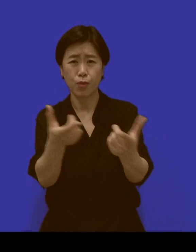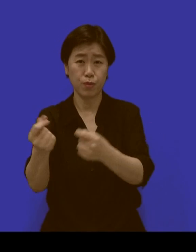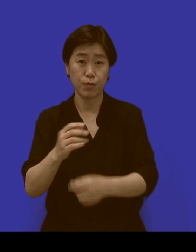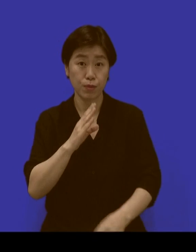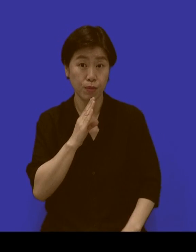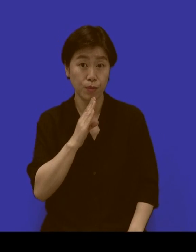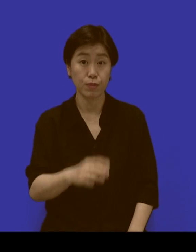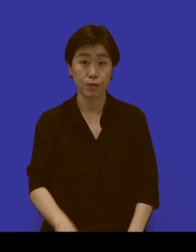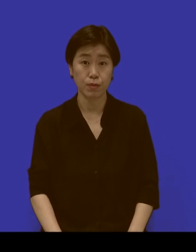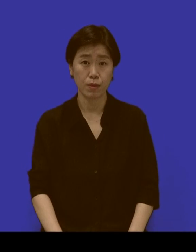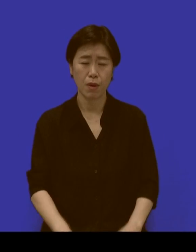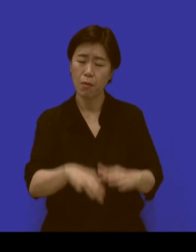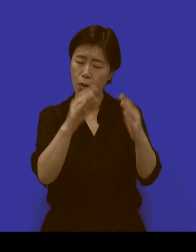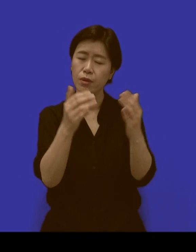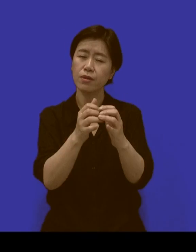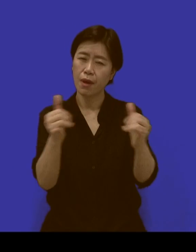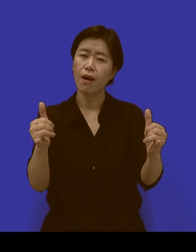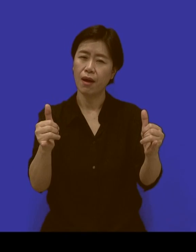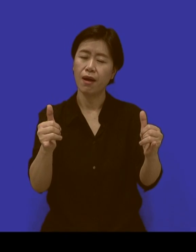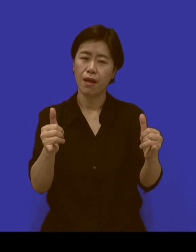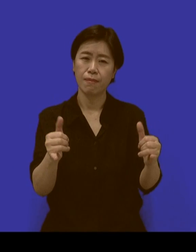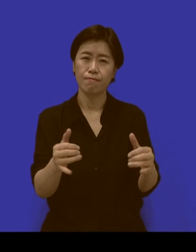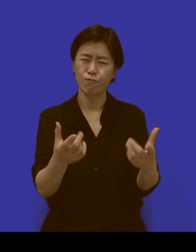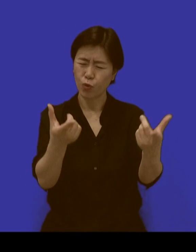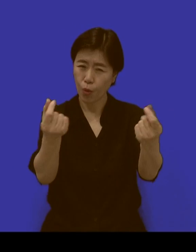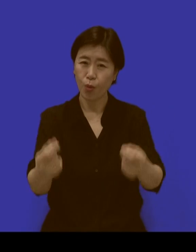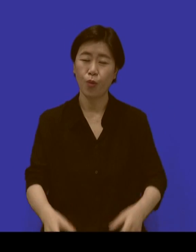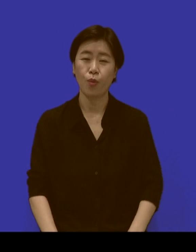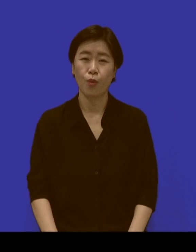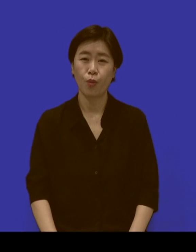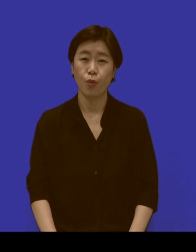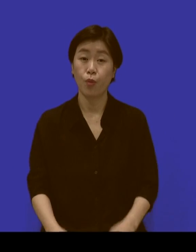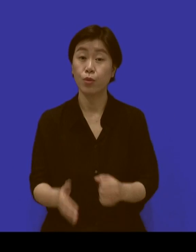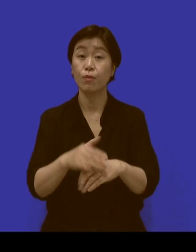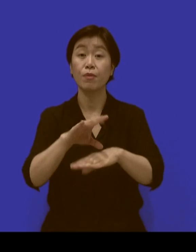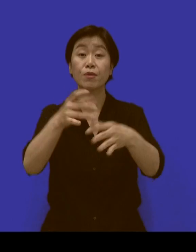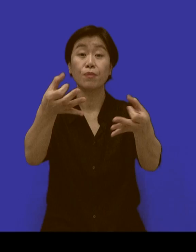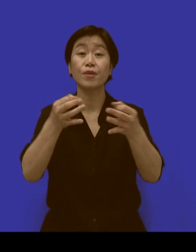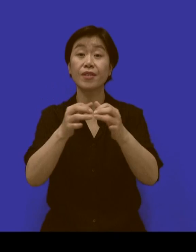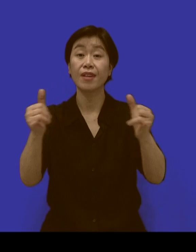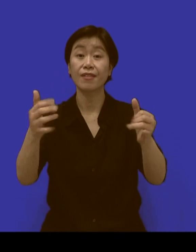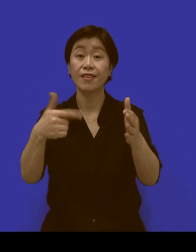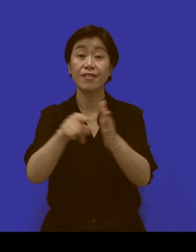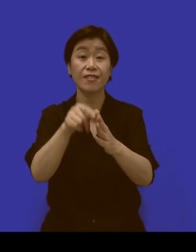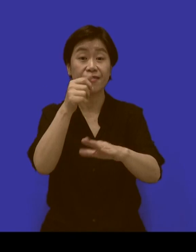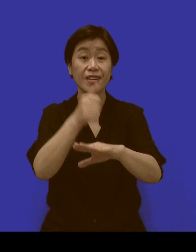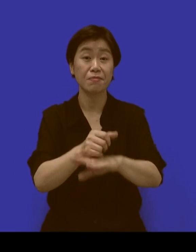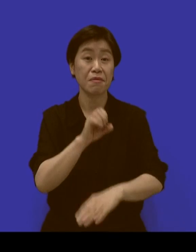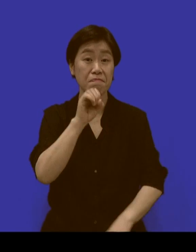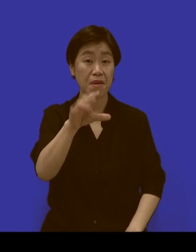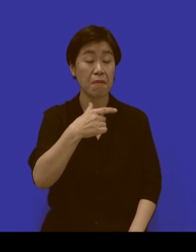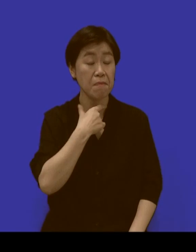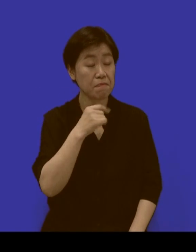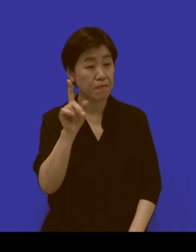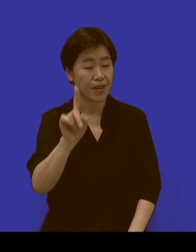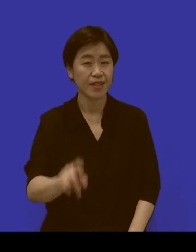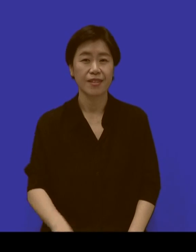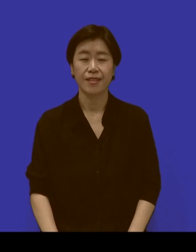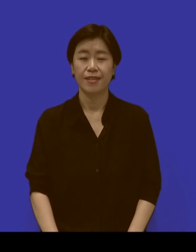없잖아요. 맞습니다. 모든 사람의 이야기잖아요. 맞습니다. 이 방송을 보고 계신 분들에게 마지막으로 어떤 메시지를 전하고 싶으세요?